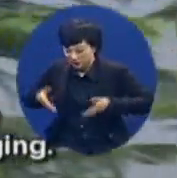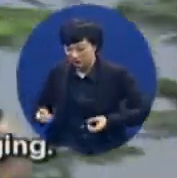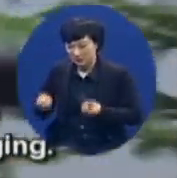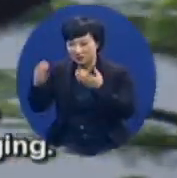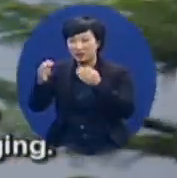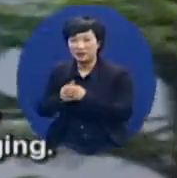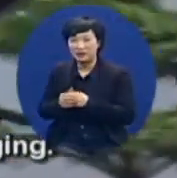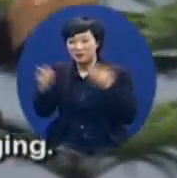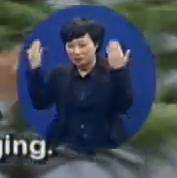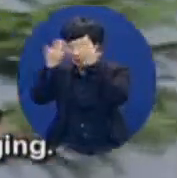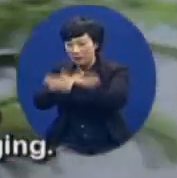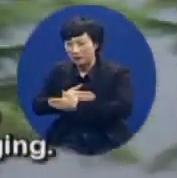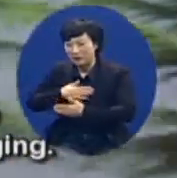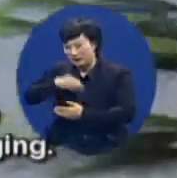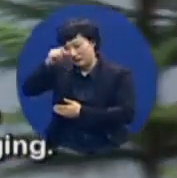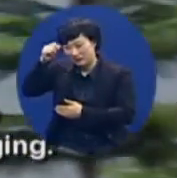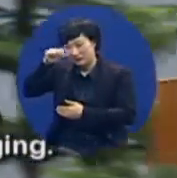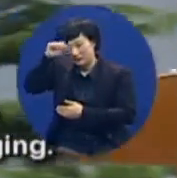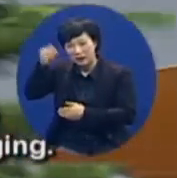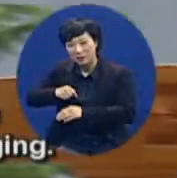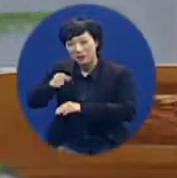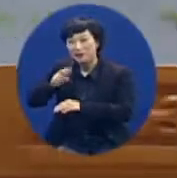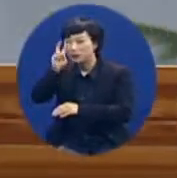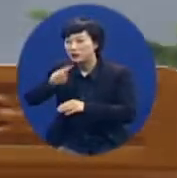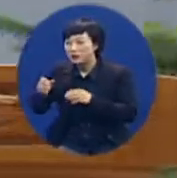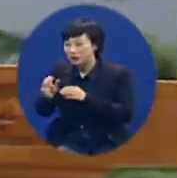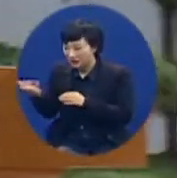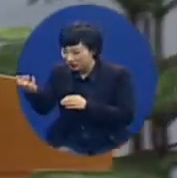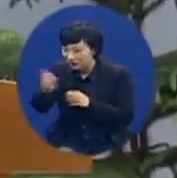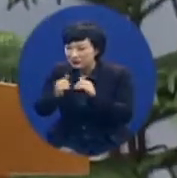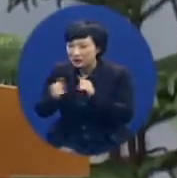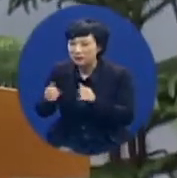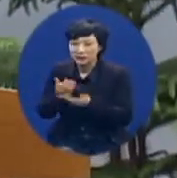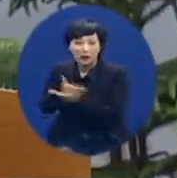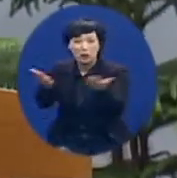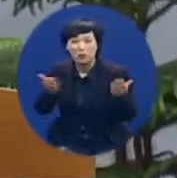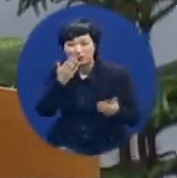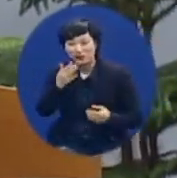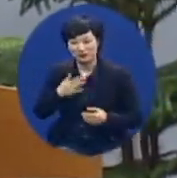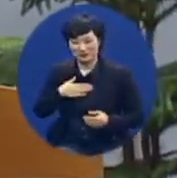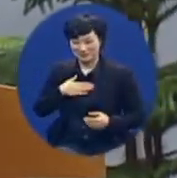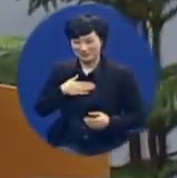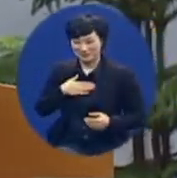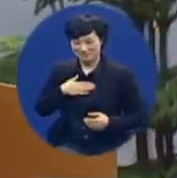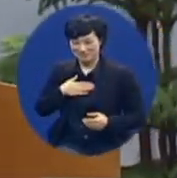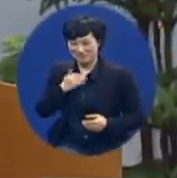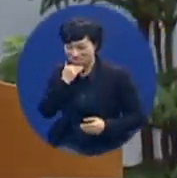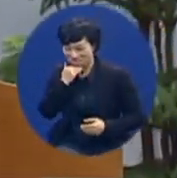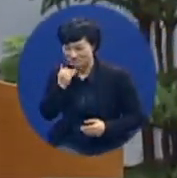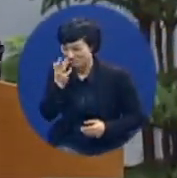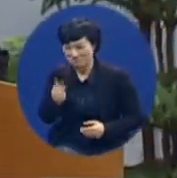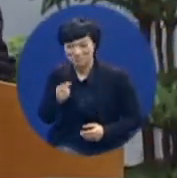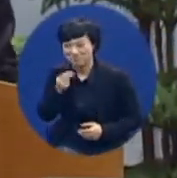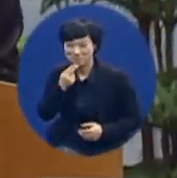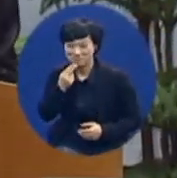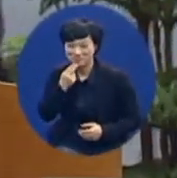거기 난 빠지면 안 되잖아 왜 이게 성탄절의 전부였어요